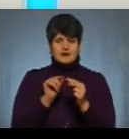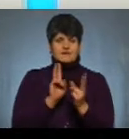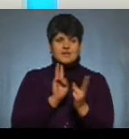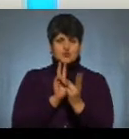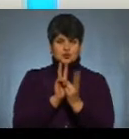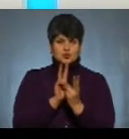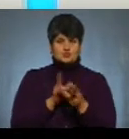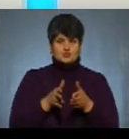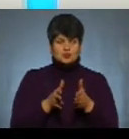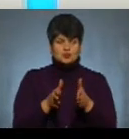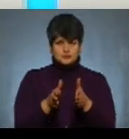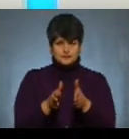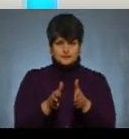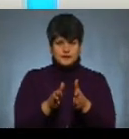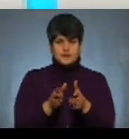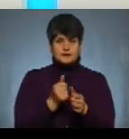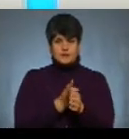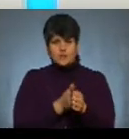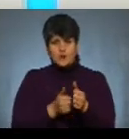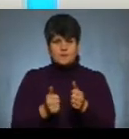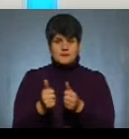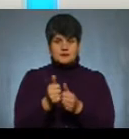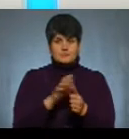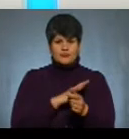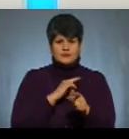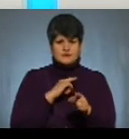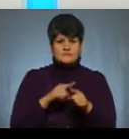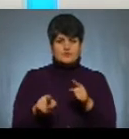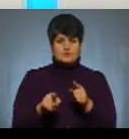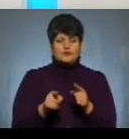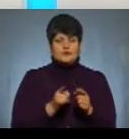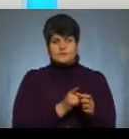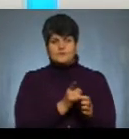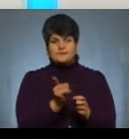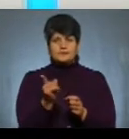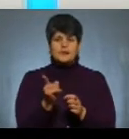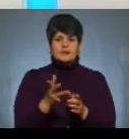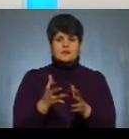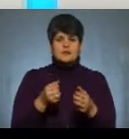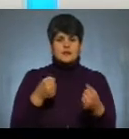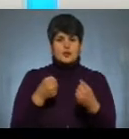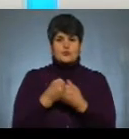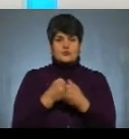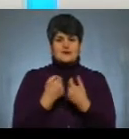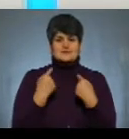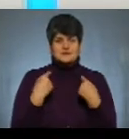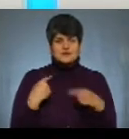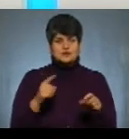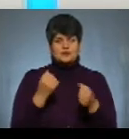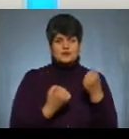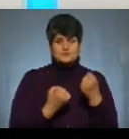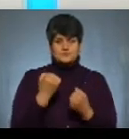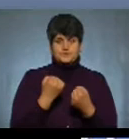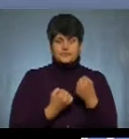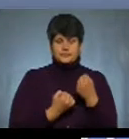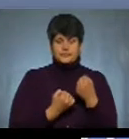на зустрічну, тобто чи йшов на обгін, перевищив швидкість, виїхав в лобове зіткнення з іншим